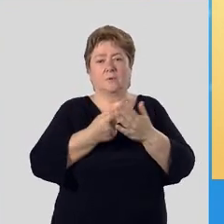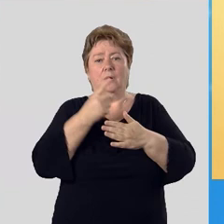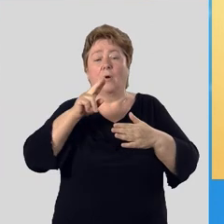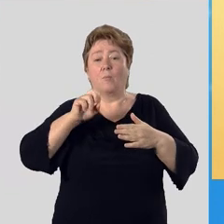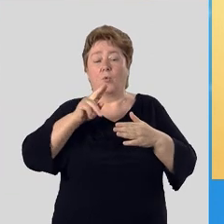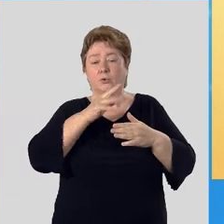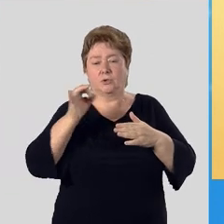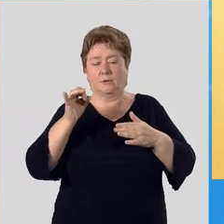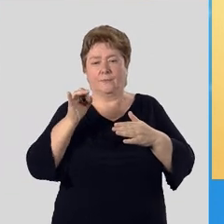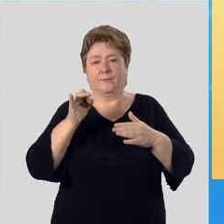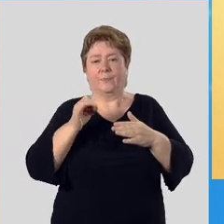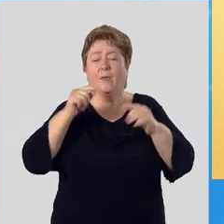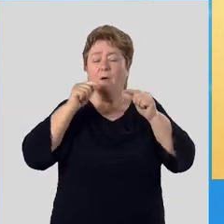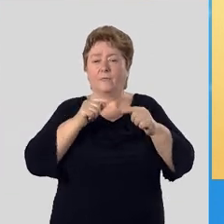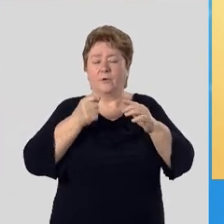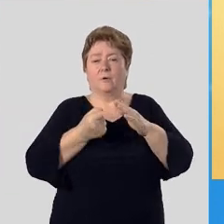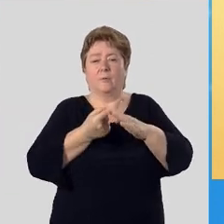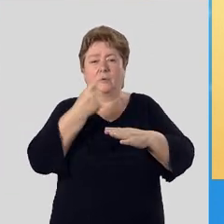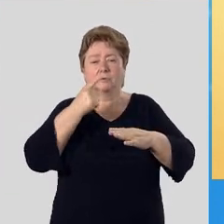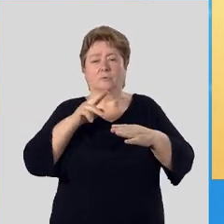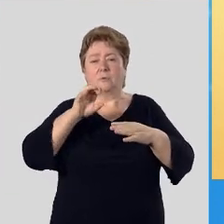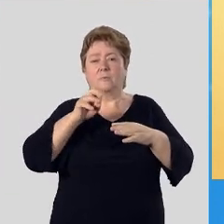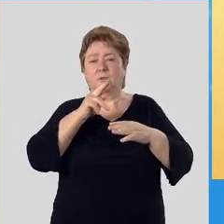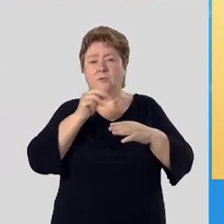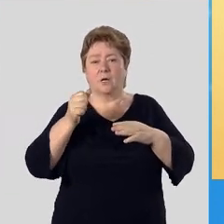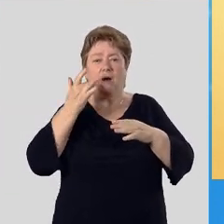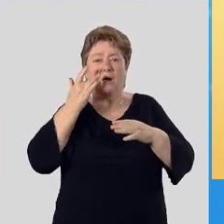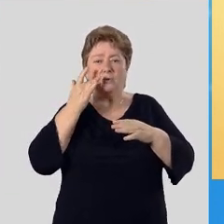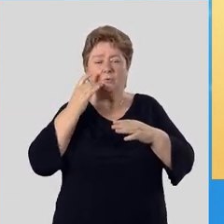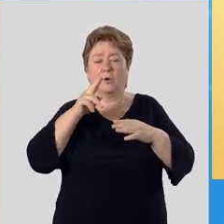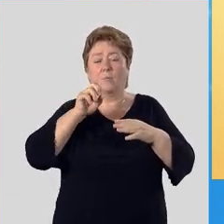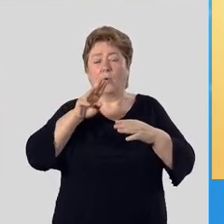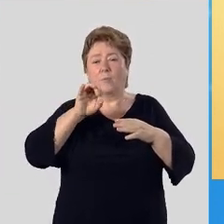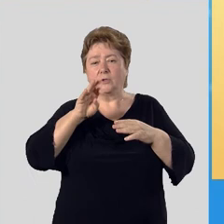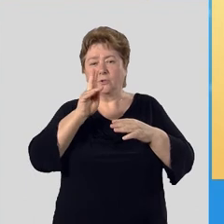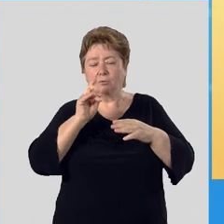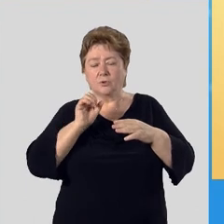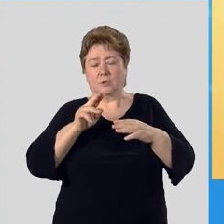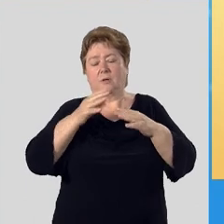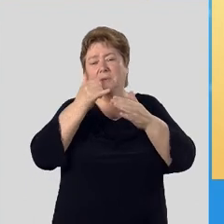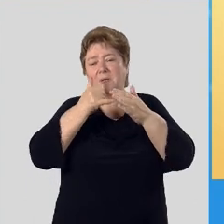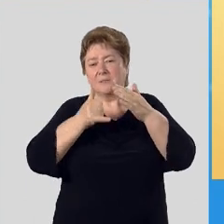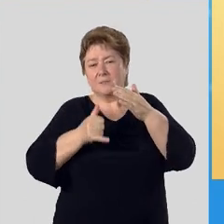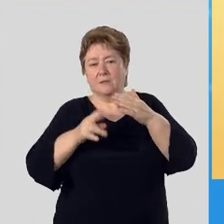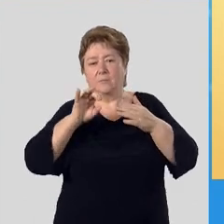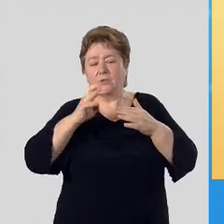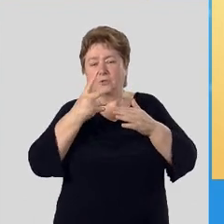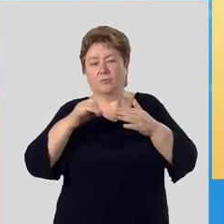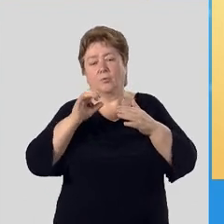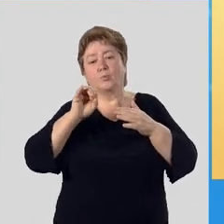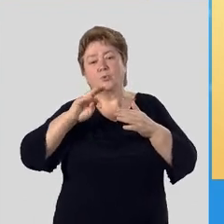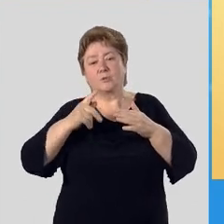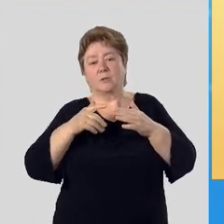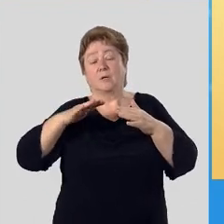являются почки. В них образуется моча, которая по мочеточникам стекает в мочевой